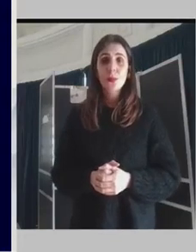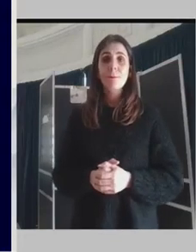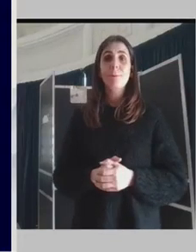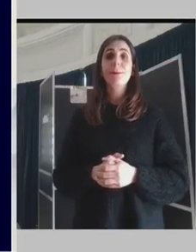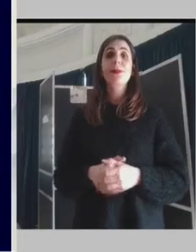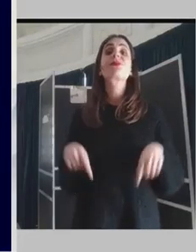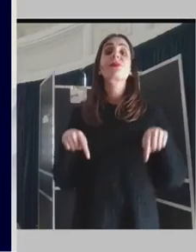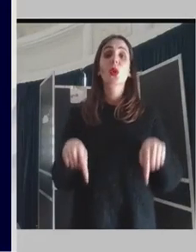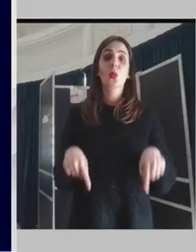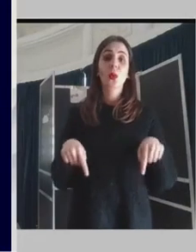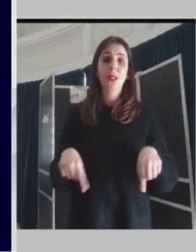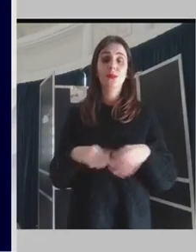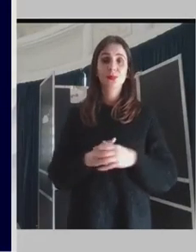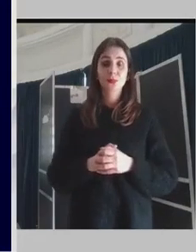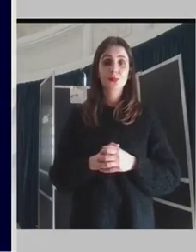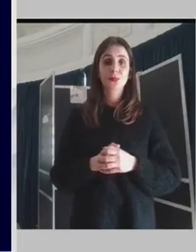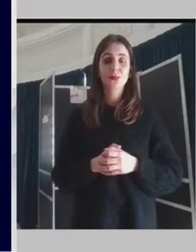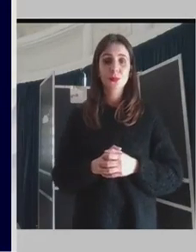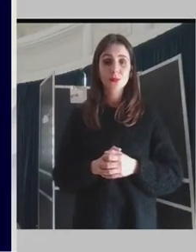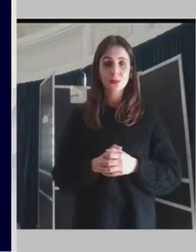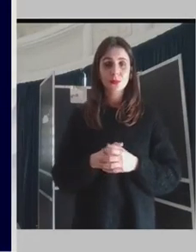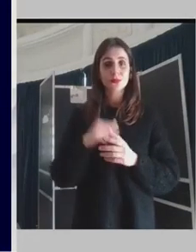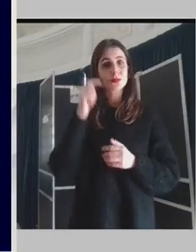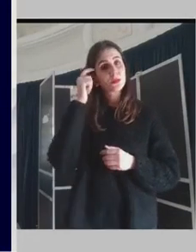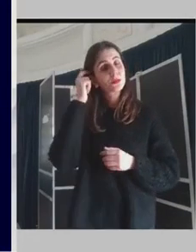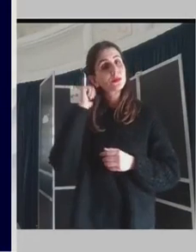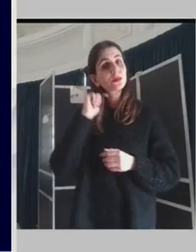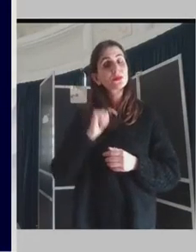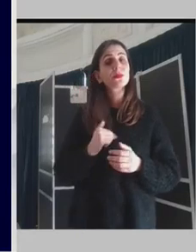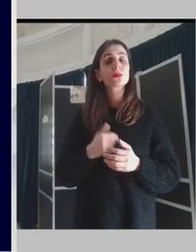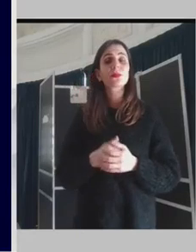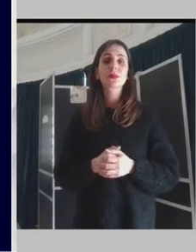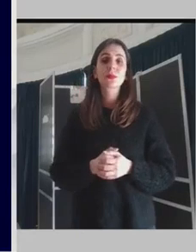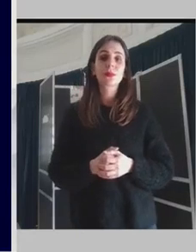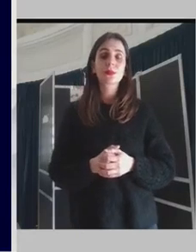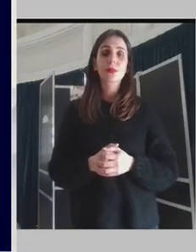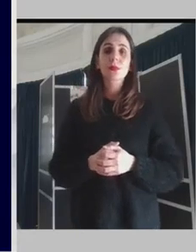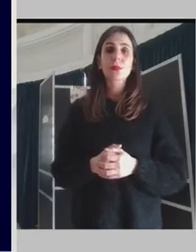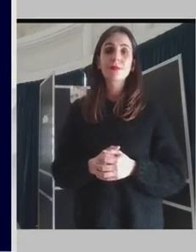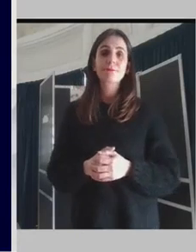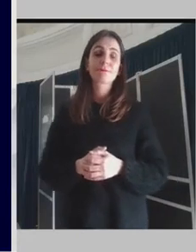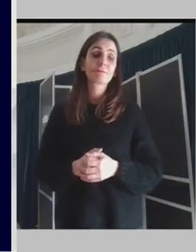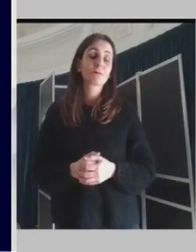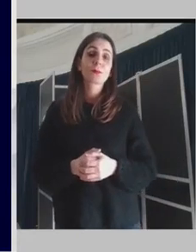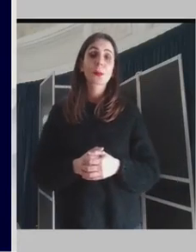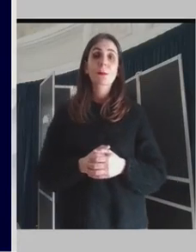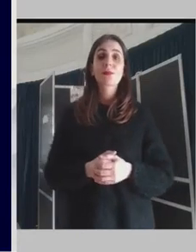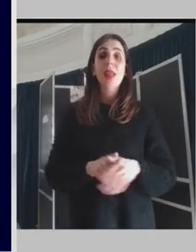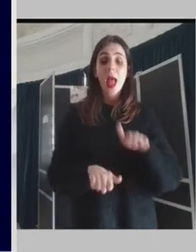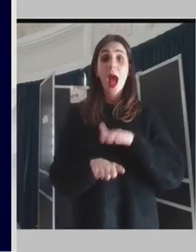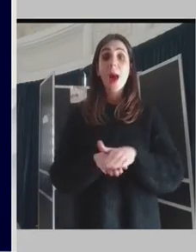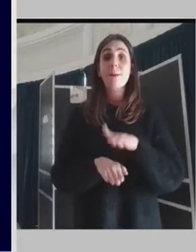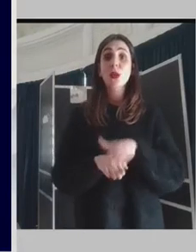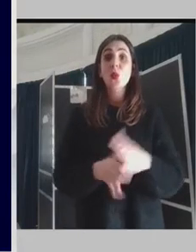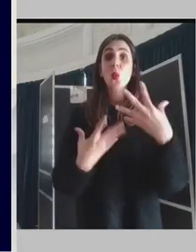Ora, quindi è importante, dicevo, importante essere abituati,